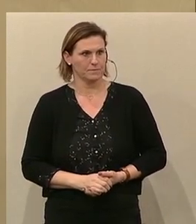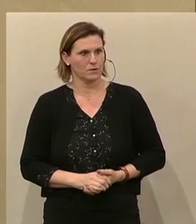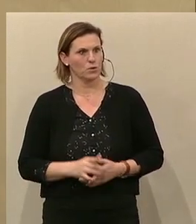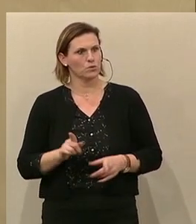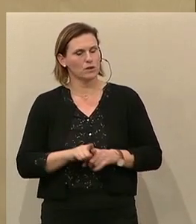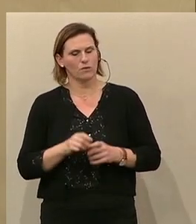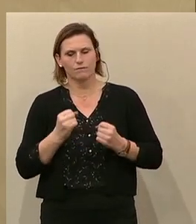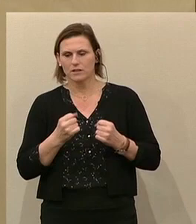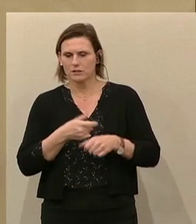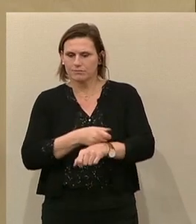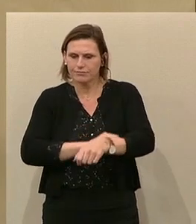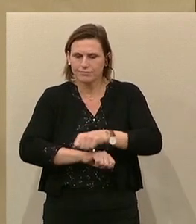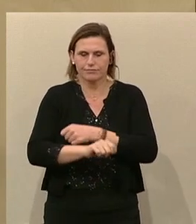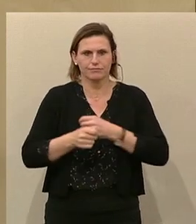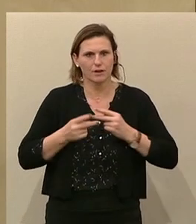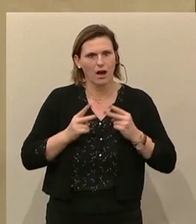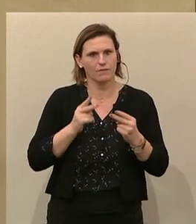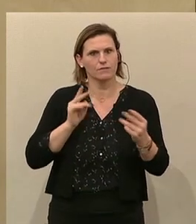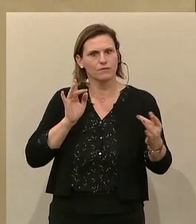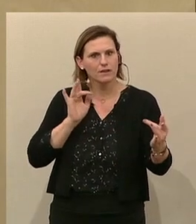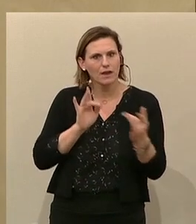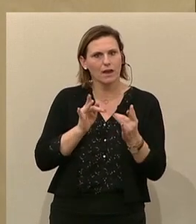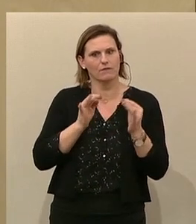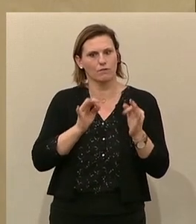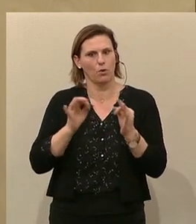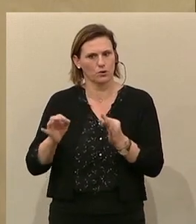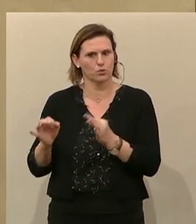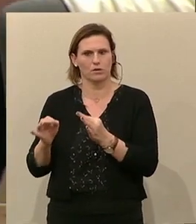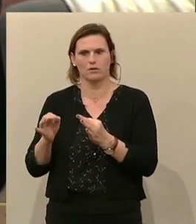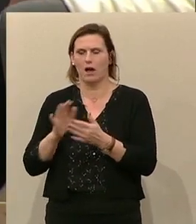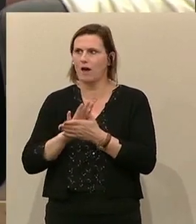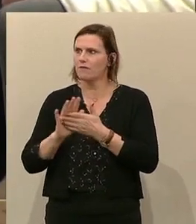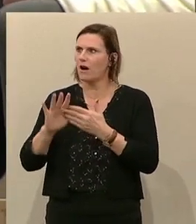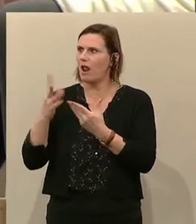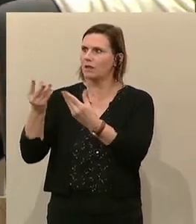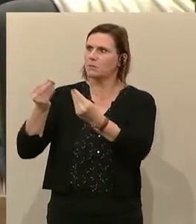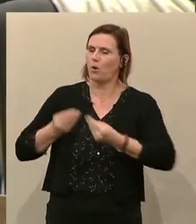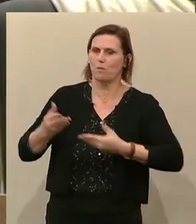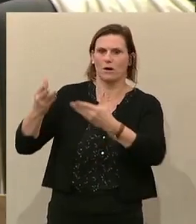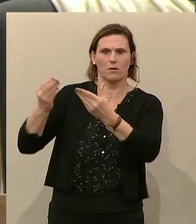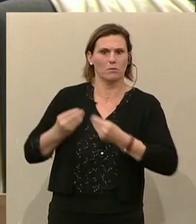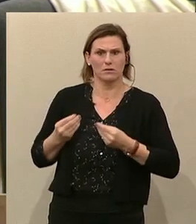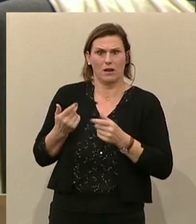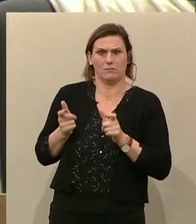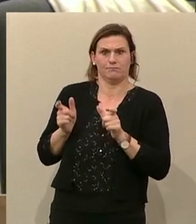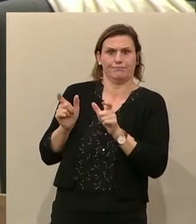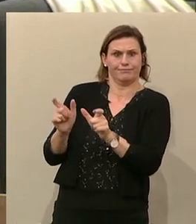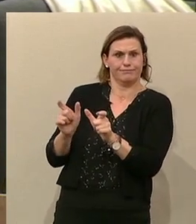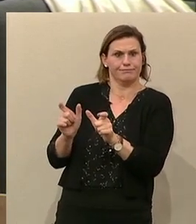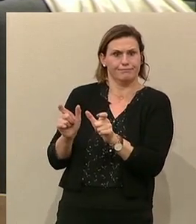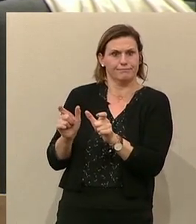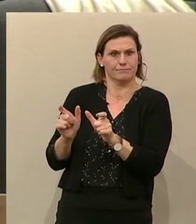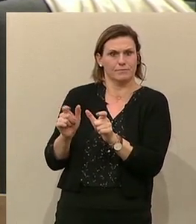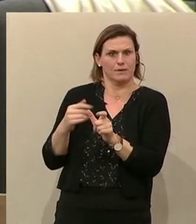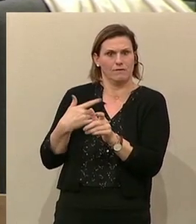aller Kraft und Vehemenz gegen die geplante Dublin-IV-Verordnung stemmt, die den Familiennachzug stark erleichtern würde, was wie ein Magnet